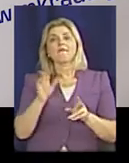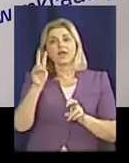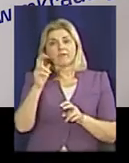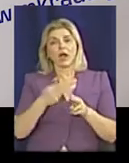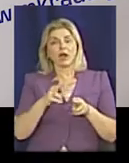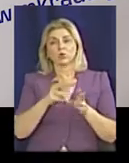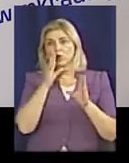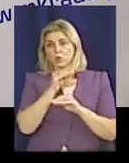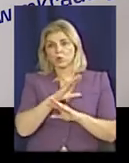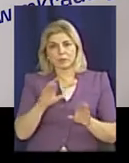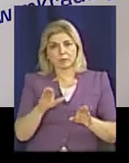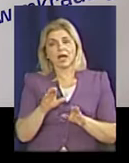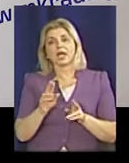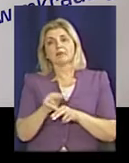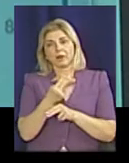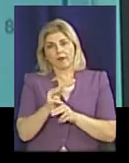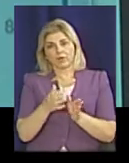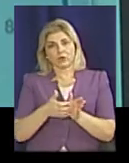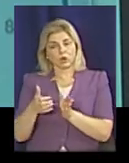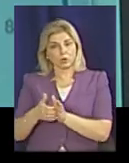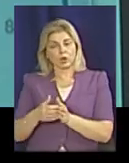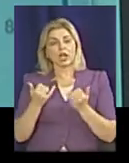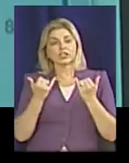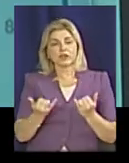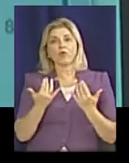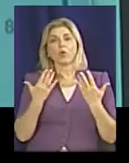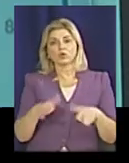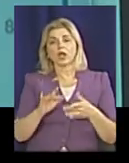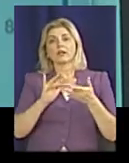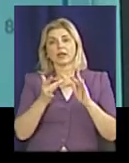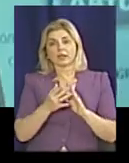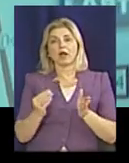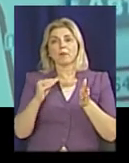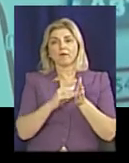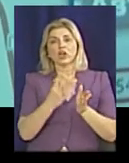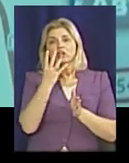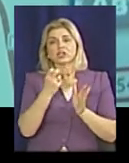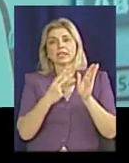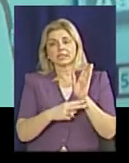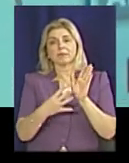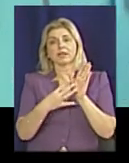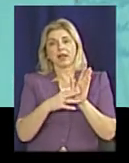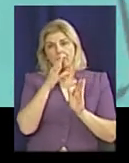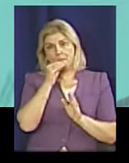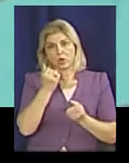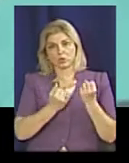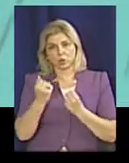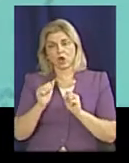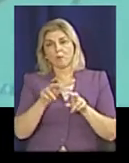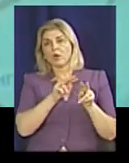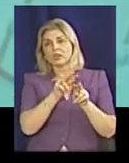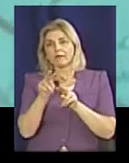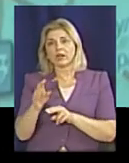на даний момент прибрати недоліки. На сьогодні трекерами вже обладнано 479 маршруток. Їх можна відслідкувати з